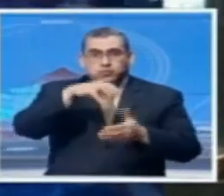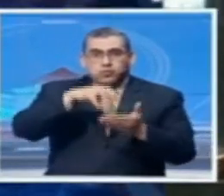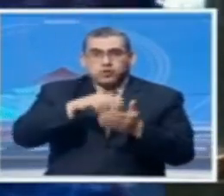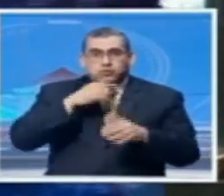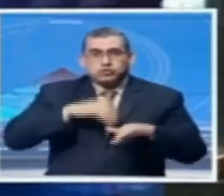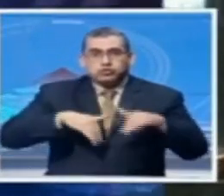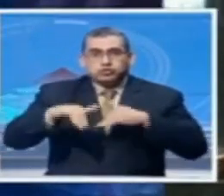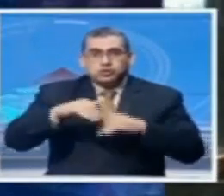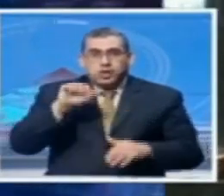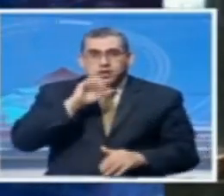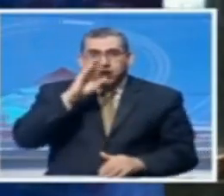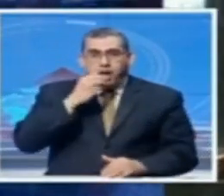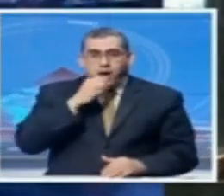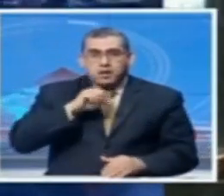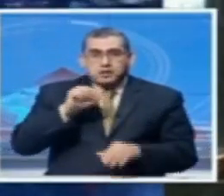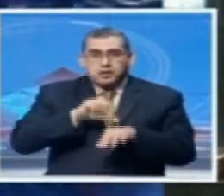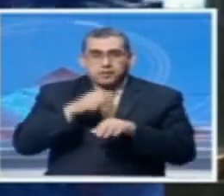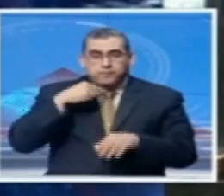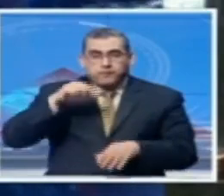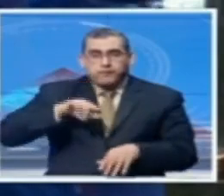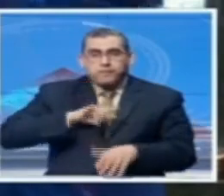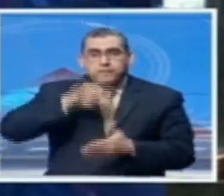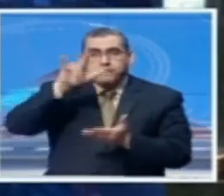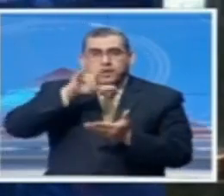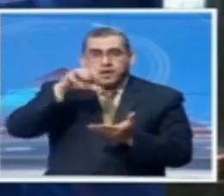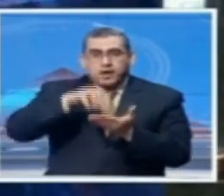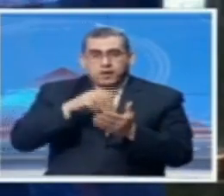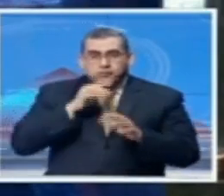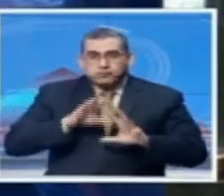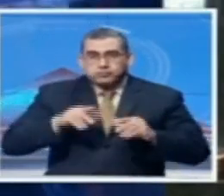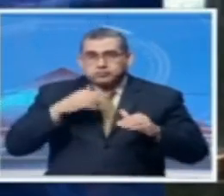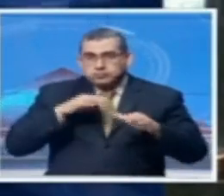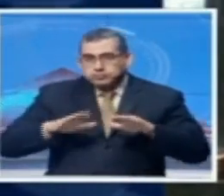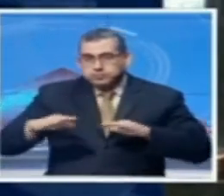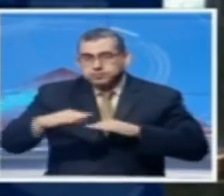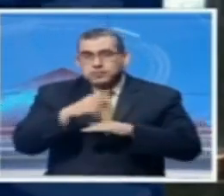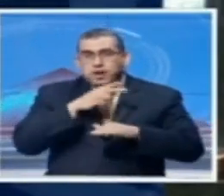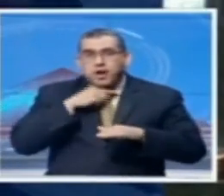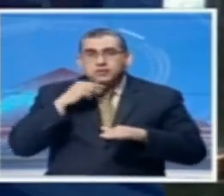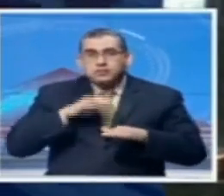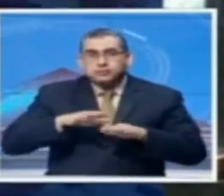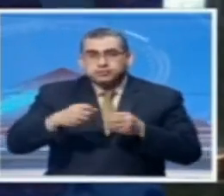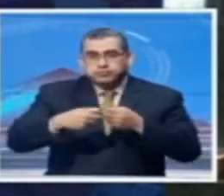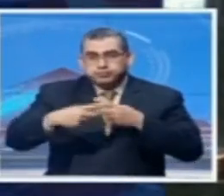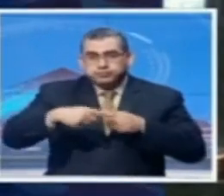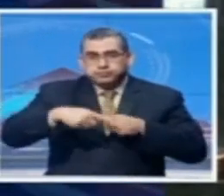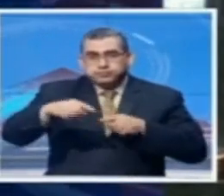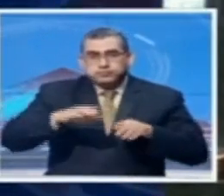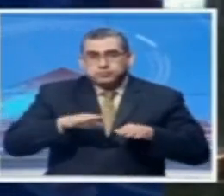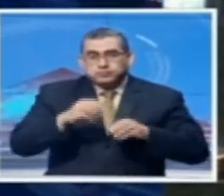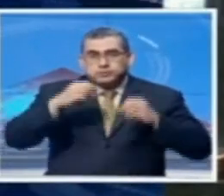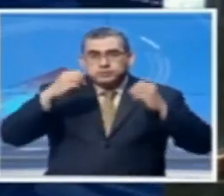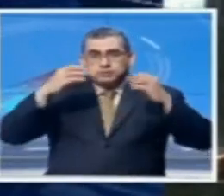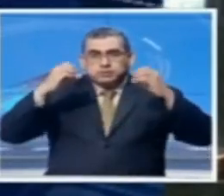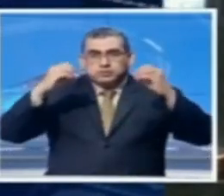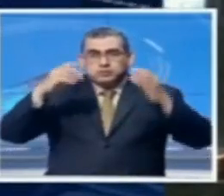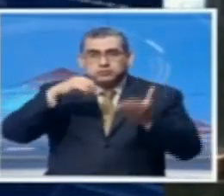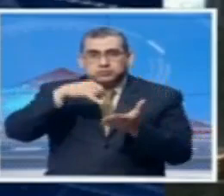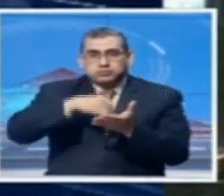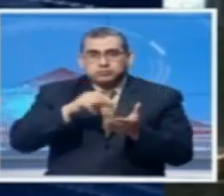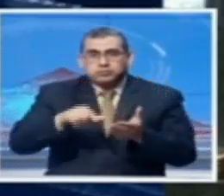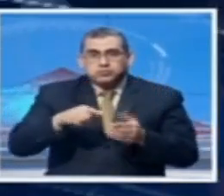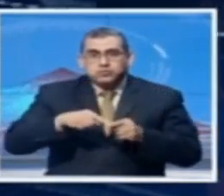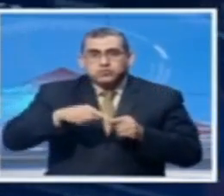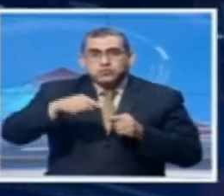بشارع صلاح سالم، والتي تشمل رفع كفاءة المسطحات الخضراء واللاندسكيب والإنارة في المنطقة